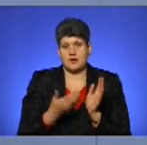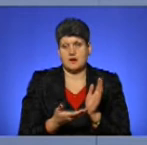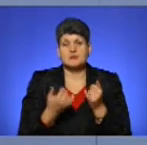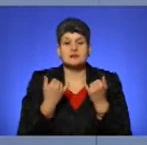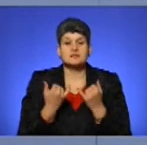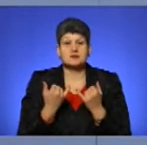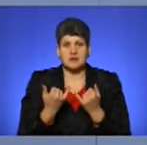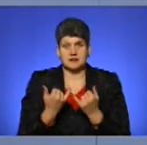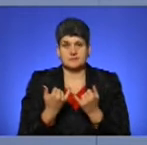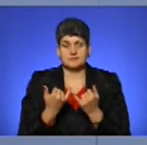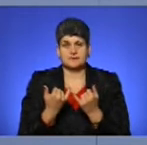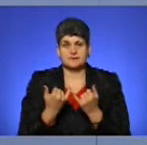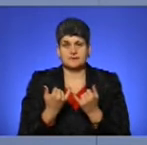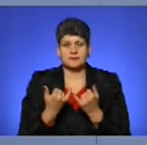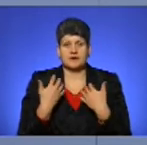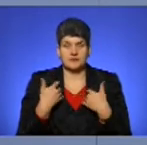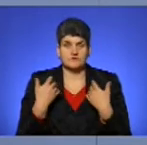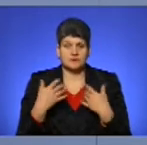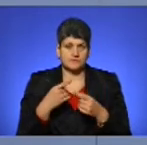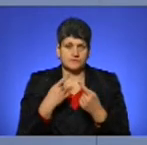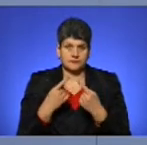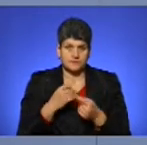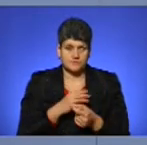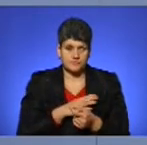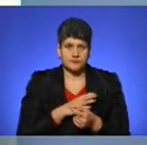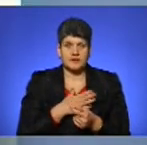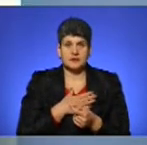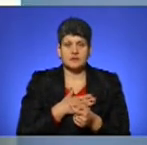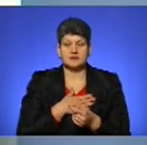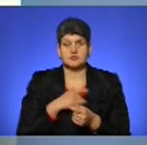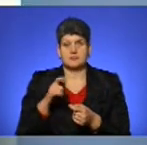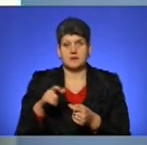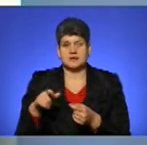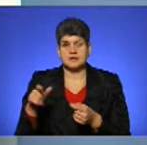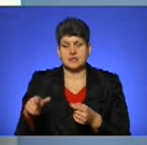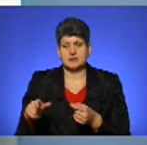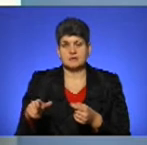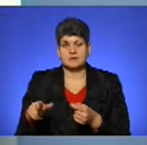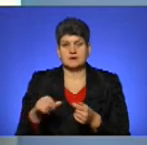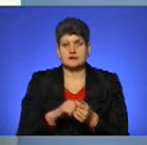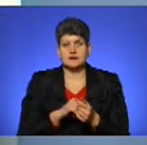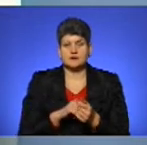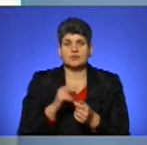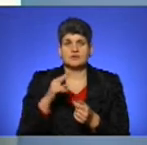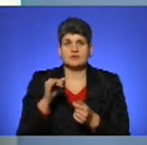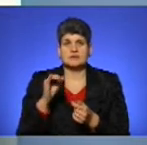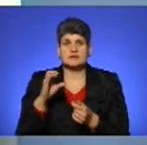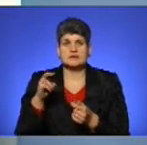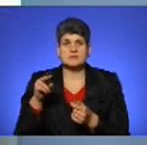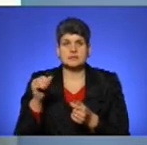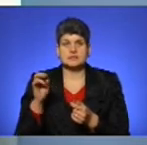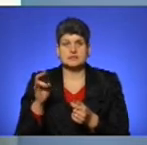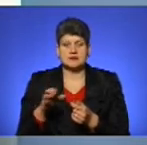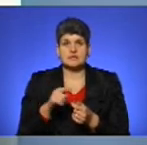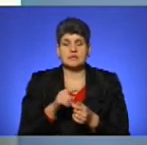Зараз, як я вже казала, наші пацієнти наркодиспансера,